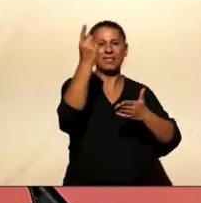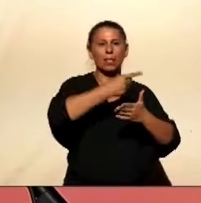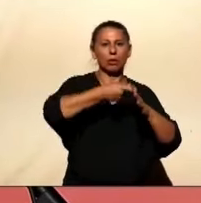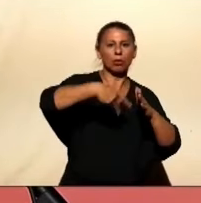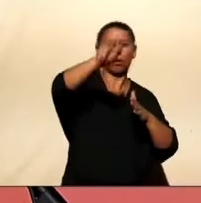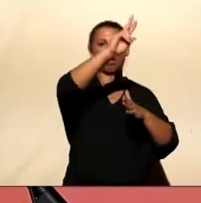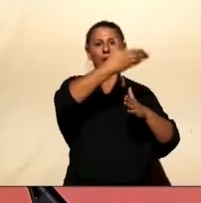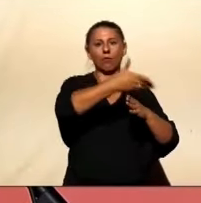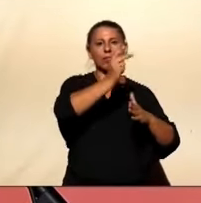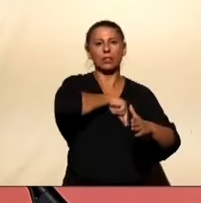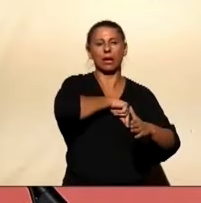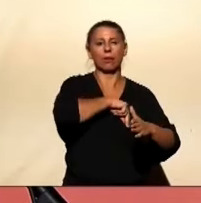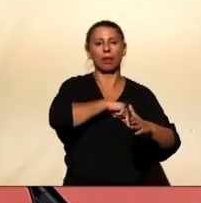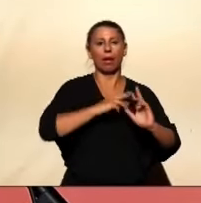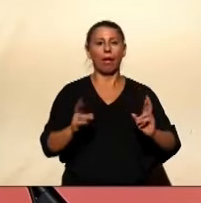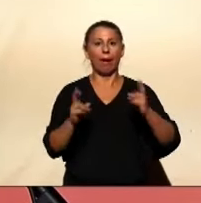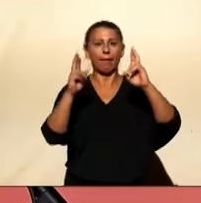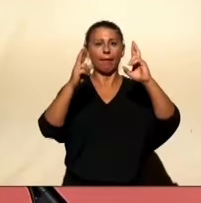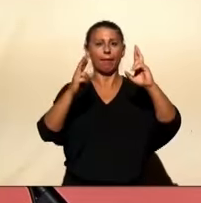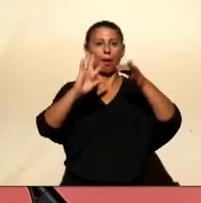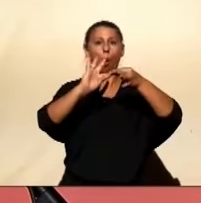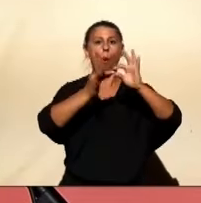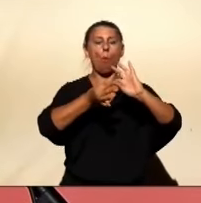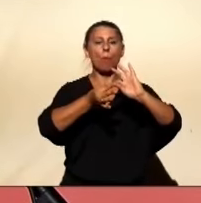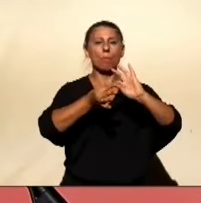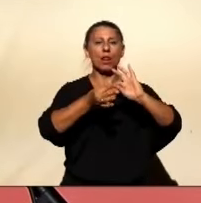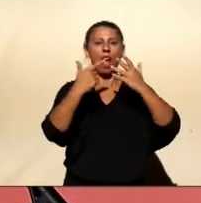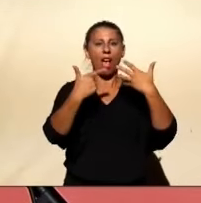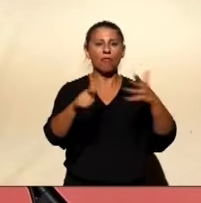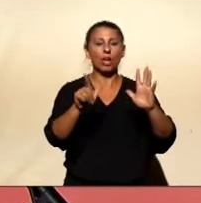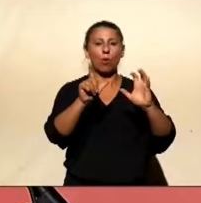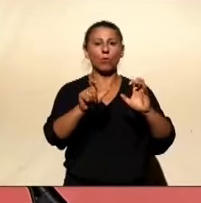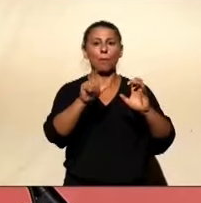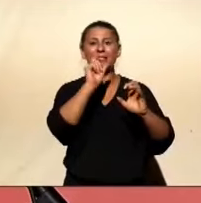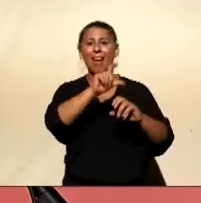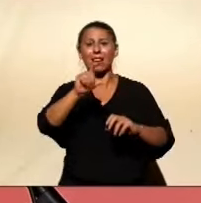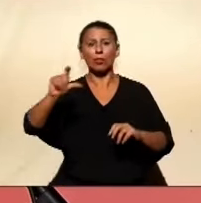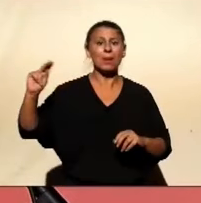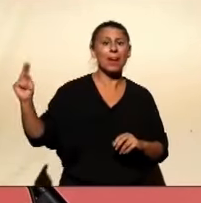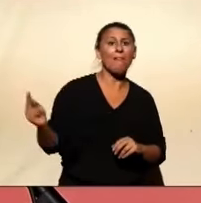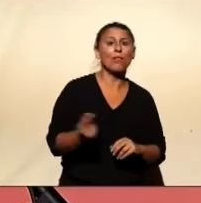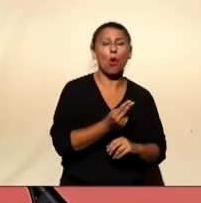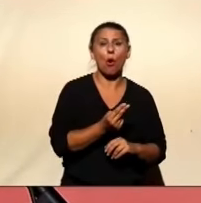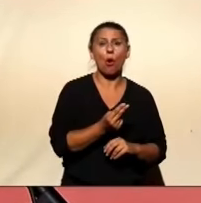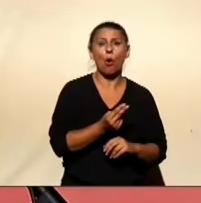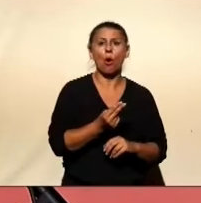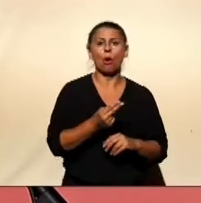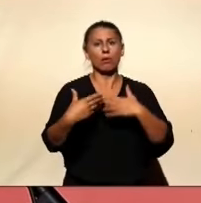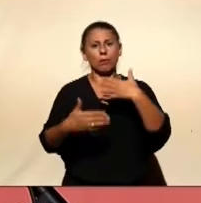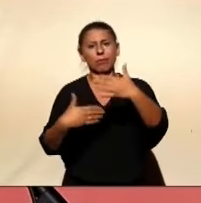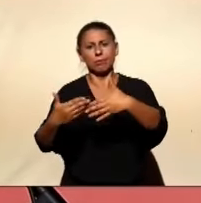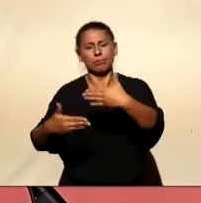οι ενεργειακοί όμιλοι πάνω από 770 εκατομμύρια ευρώ και πάει